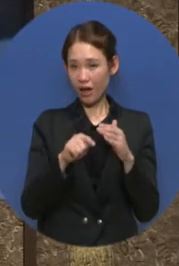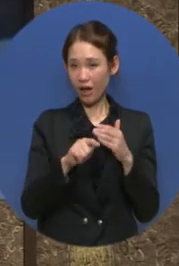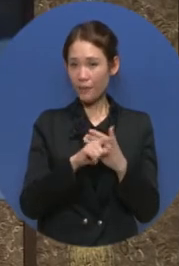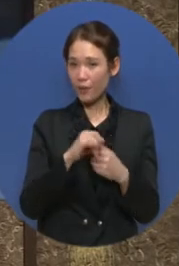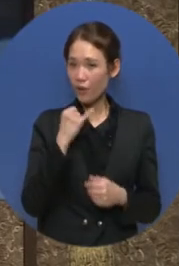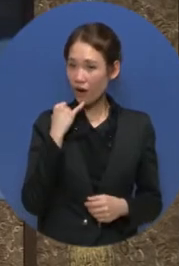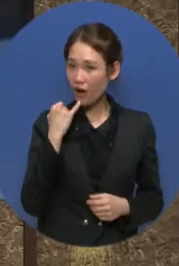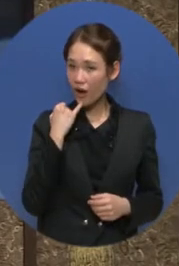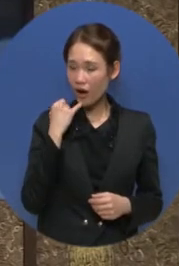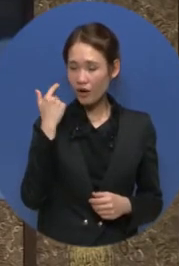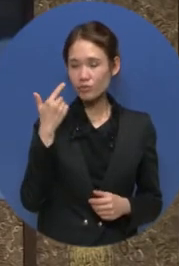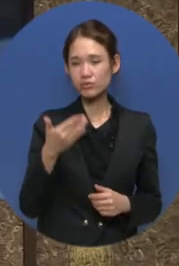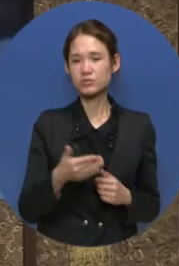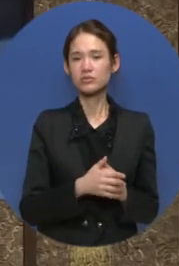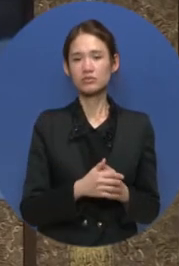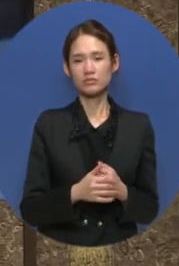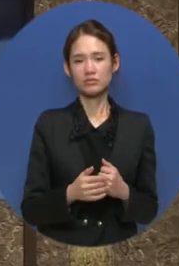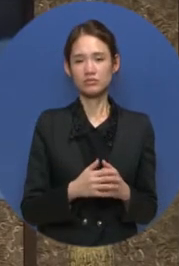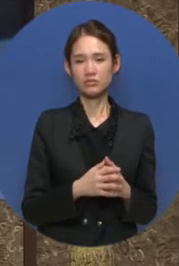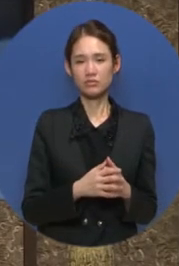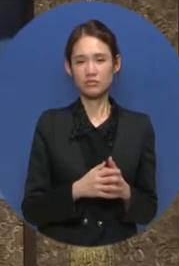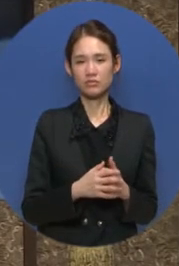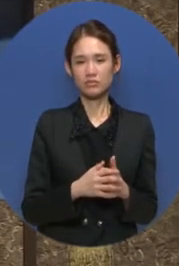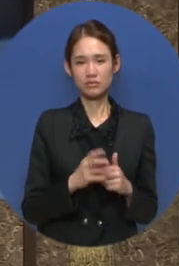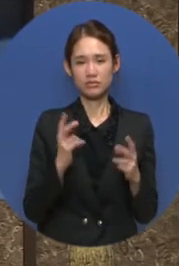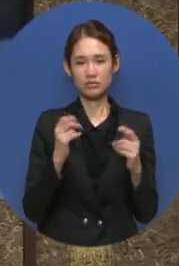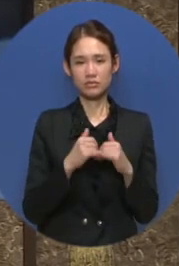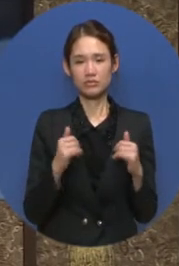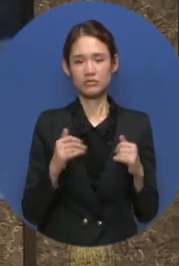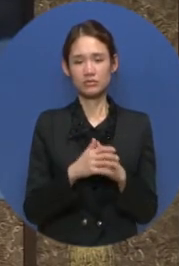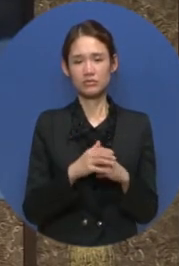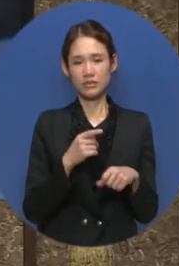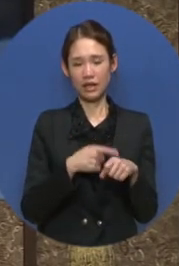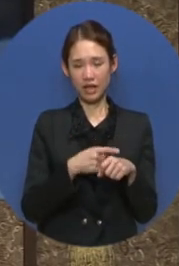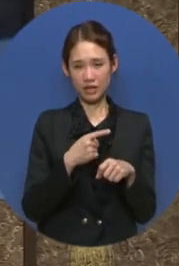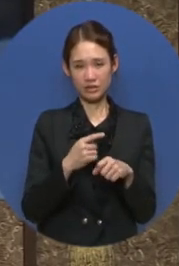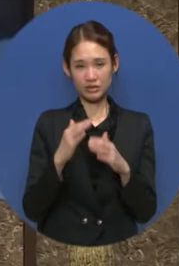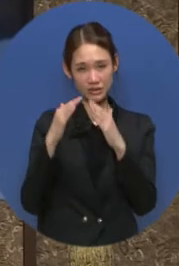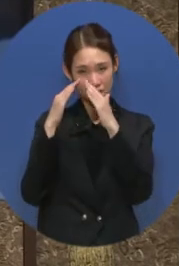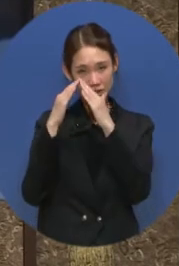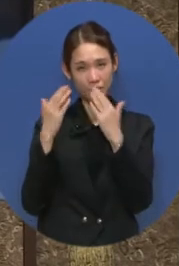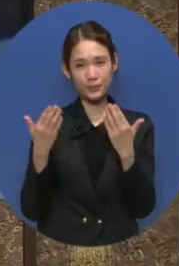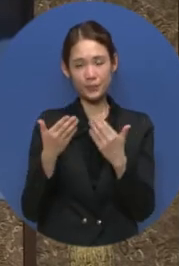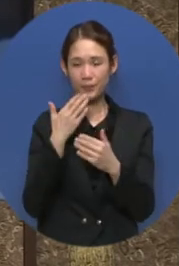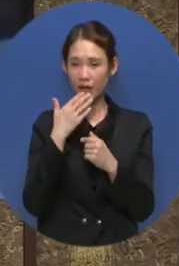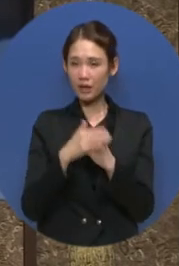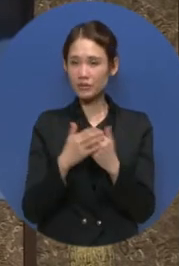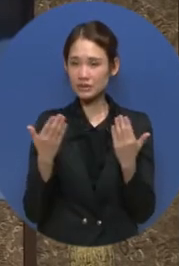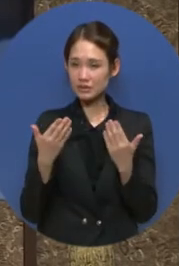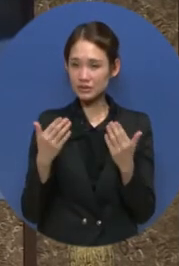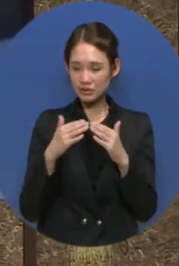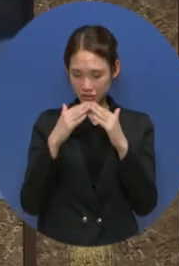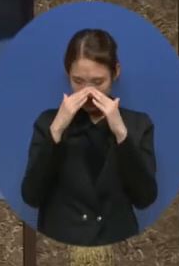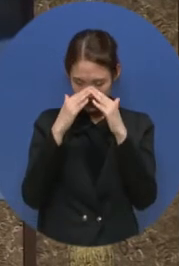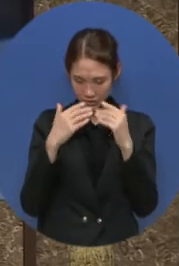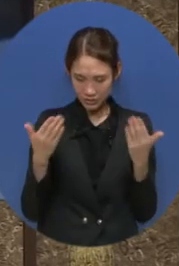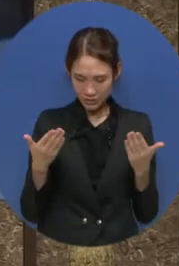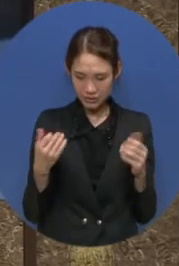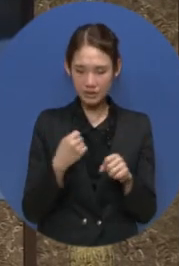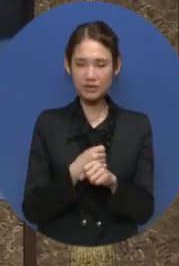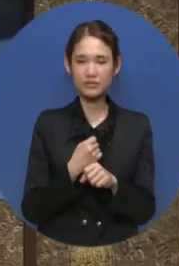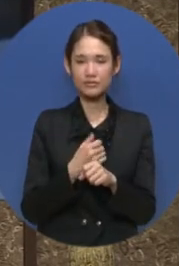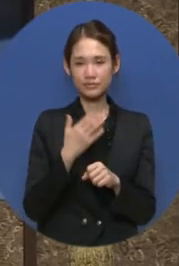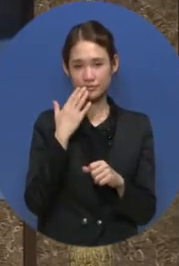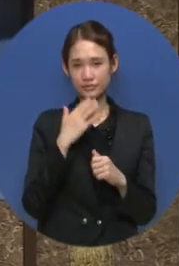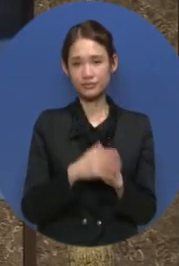했느냐. 그래서 인원이 출근할 수 있는 1시에 출근하고 네. 또 재택근무할 수 있는 인원이 또 있잖아요. 재택근무는